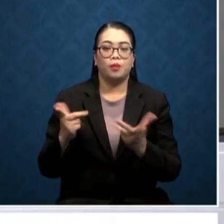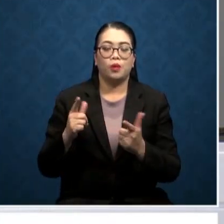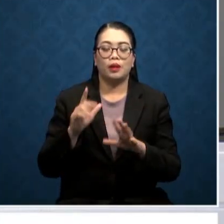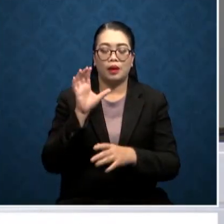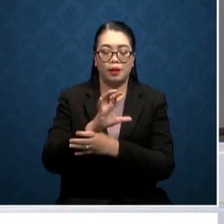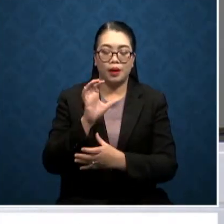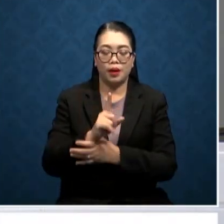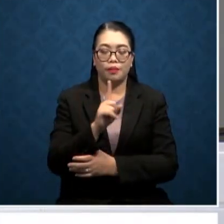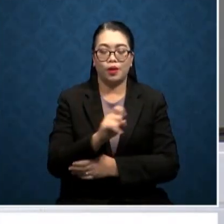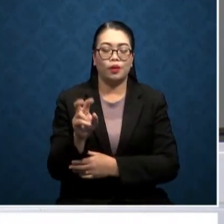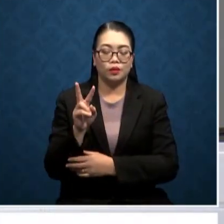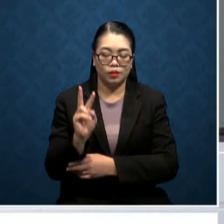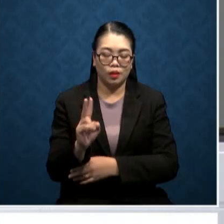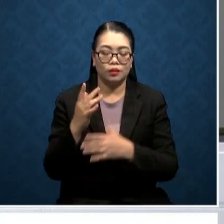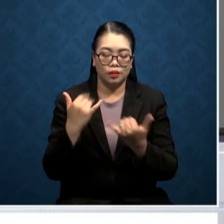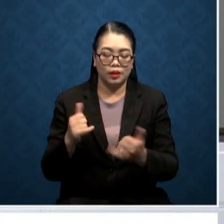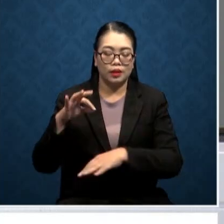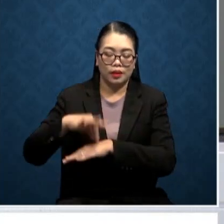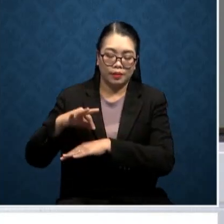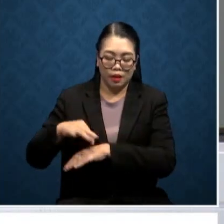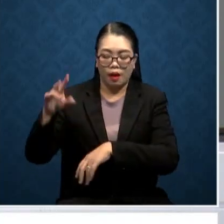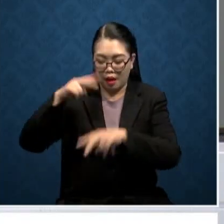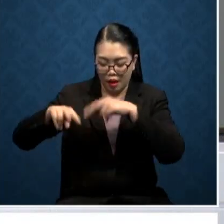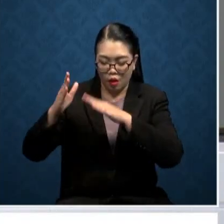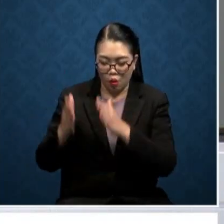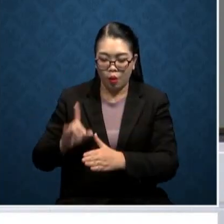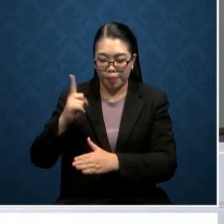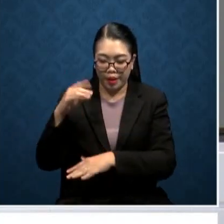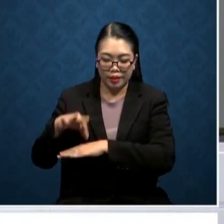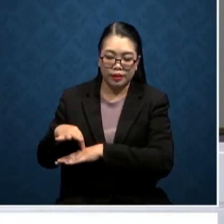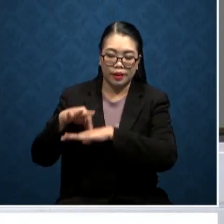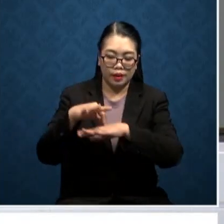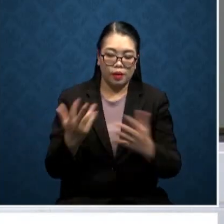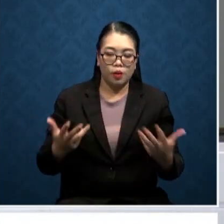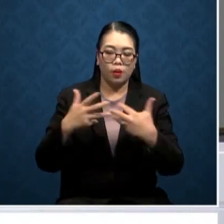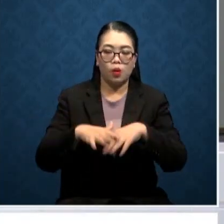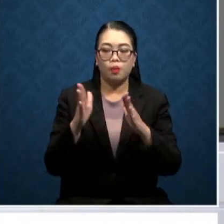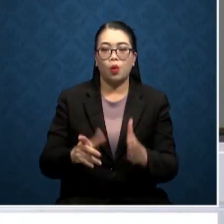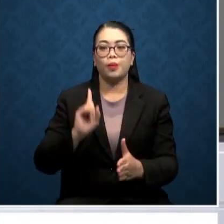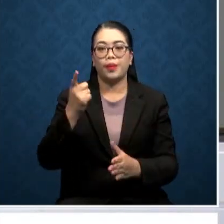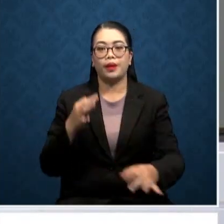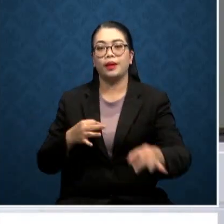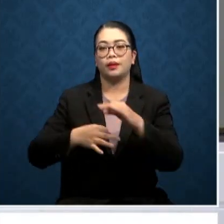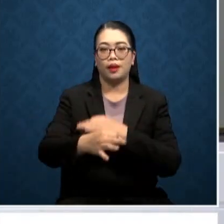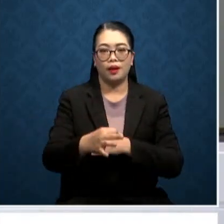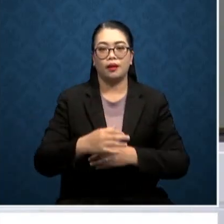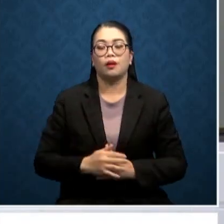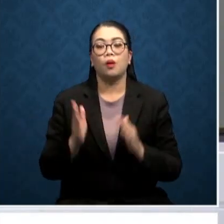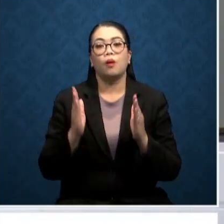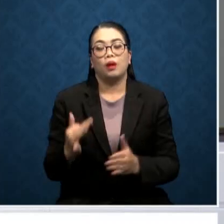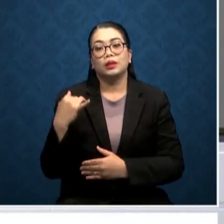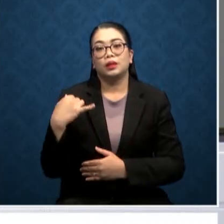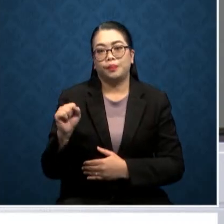102ดังนั้นวุฒิสภาจึงต้องดำเนินการเพื่อตั้งกรรมการร่วมกันฝ่ายวุฒิสภาจำนวน10ค